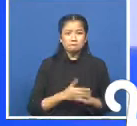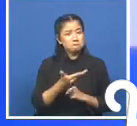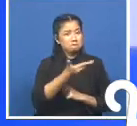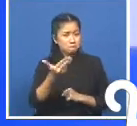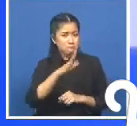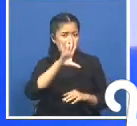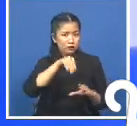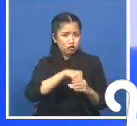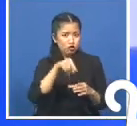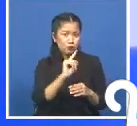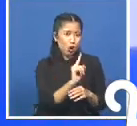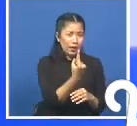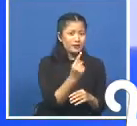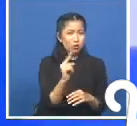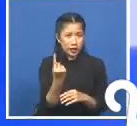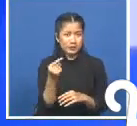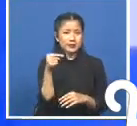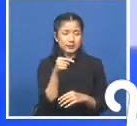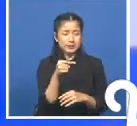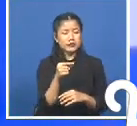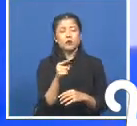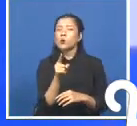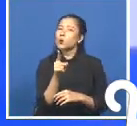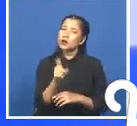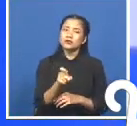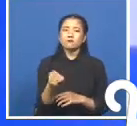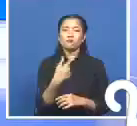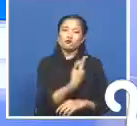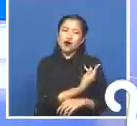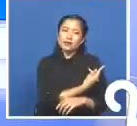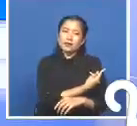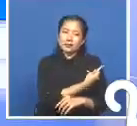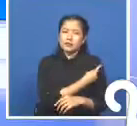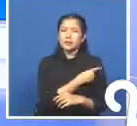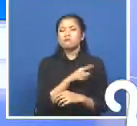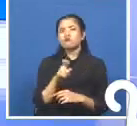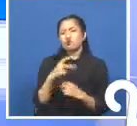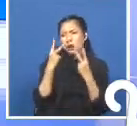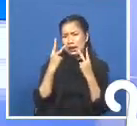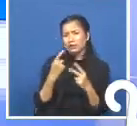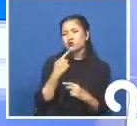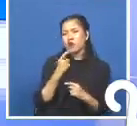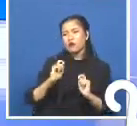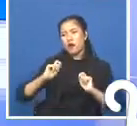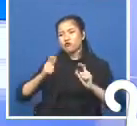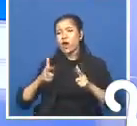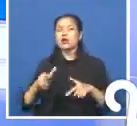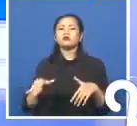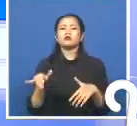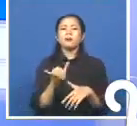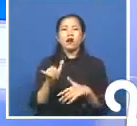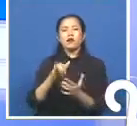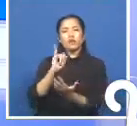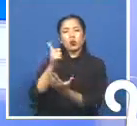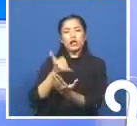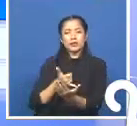kelompok prioritas dan sasaran vaksin ini wajib divaksin. Untuk itu perlu diperhatikan soal pendaftaran dan juga verifikasinya. Yang